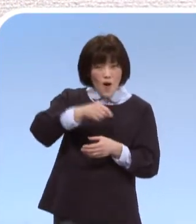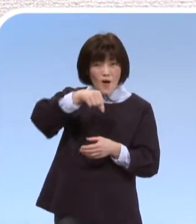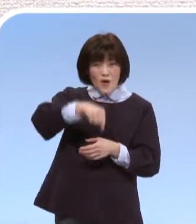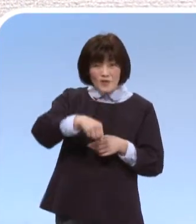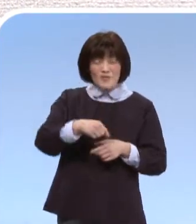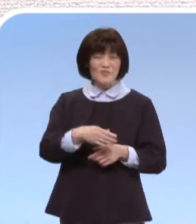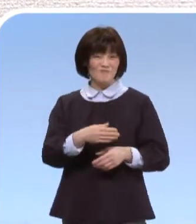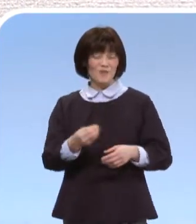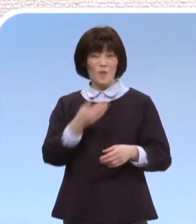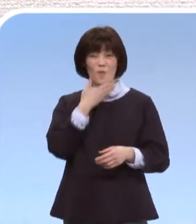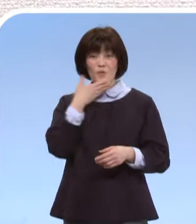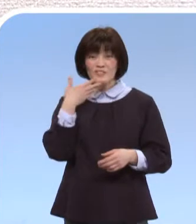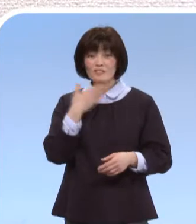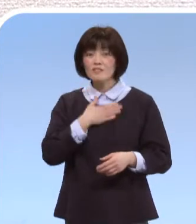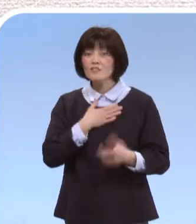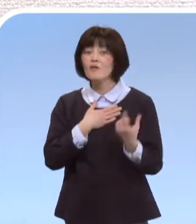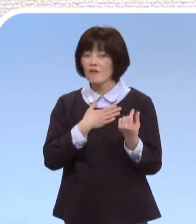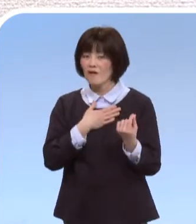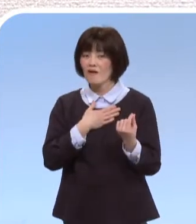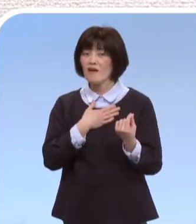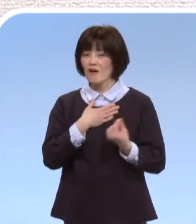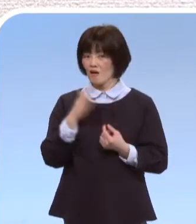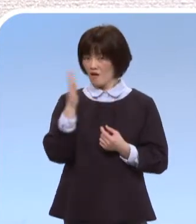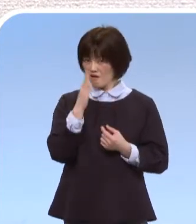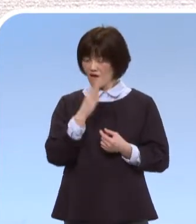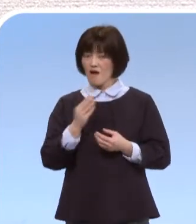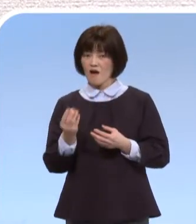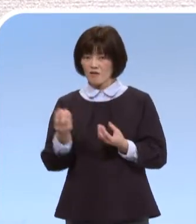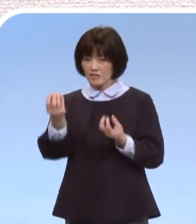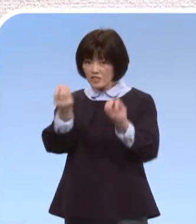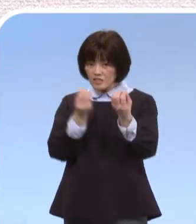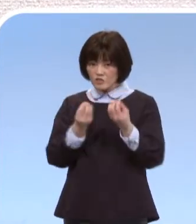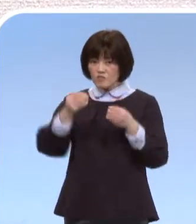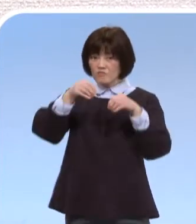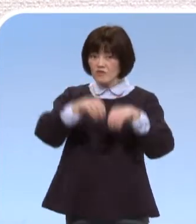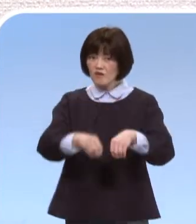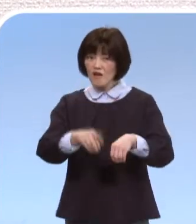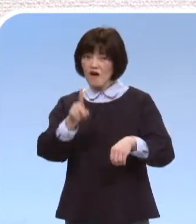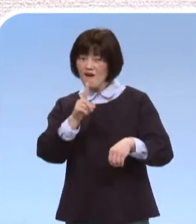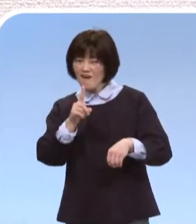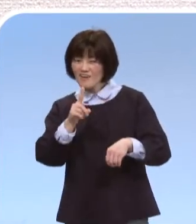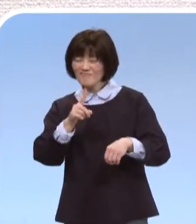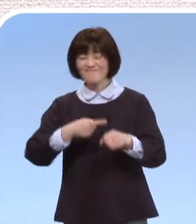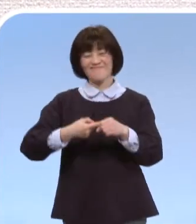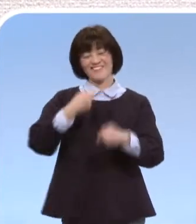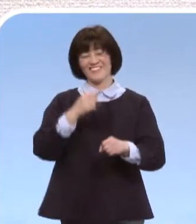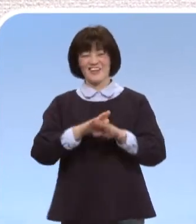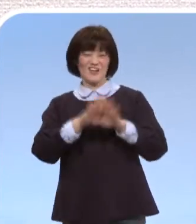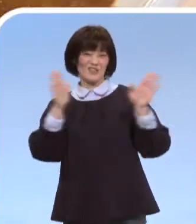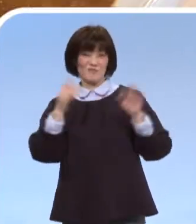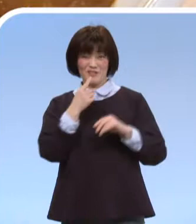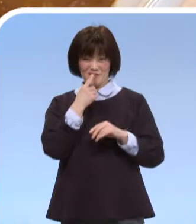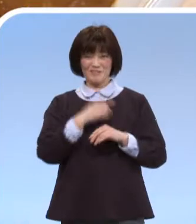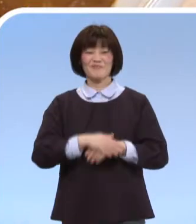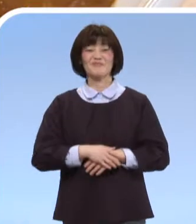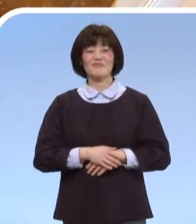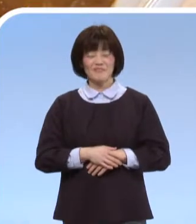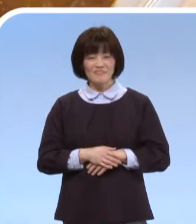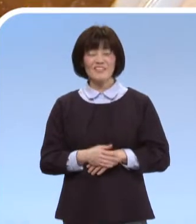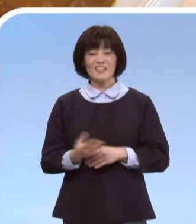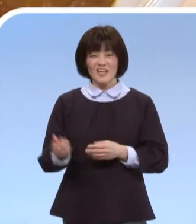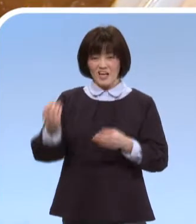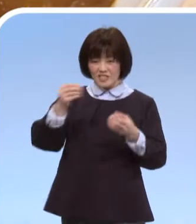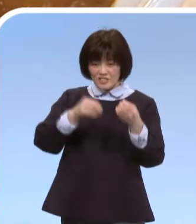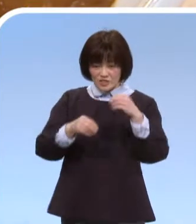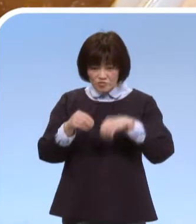は皆さんご存じだと思うんですけども、イチジクを入れたらどうなるんだろうというところの発想から生まれたんですね。イチジクの配合